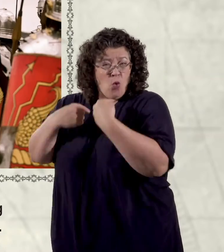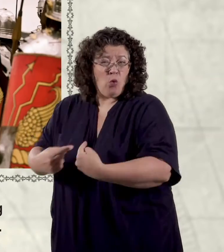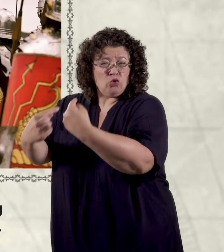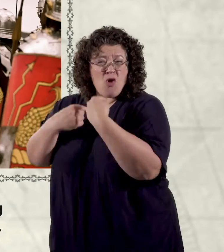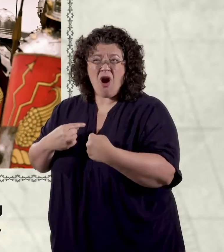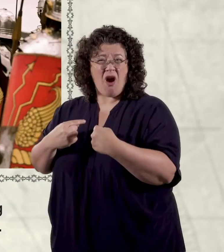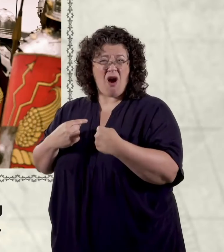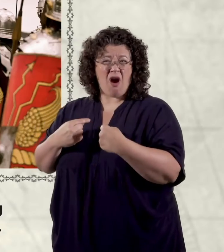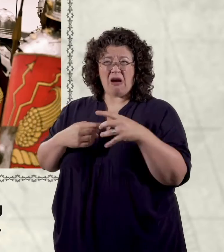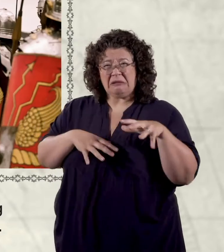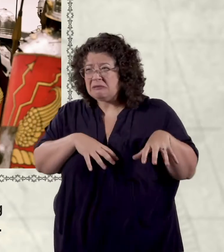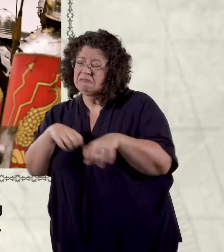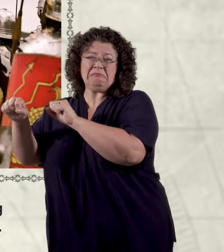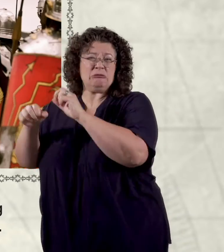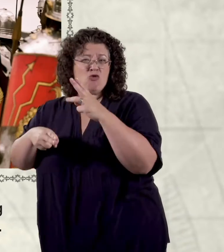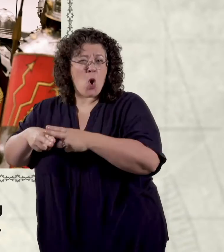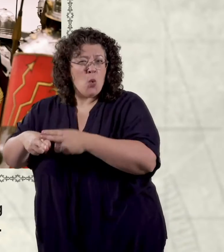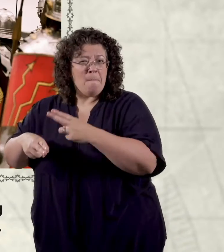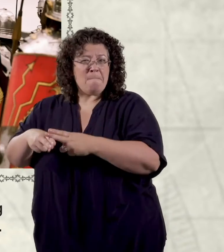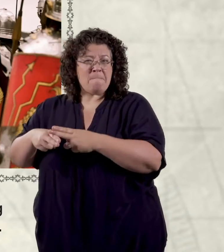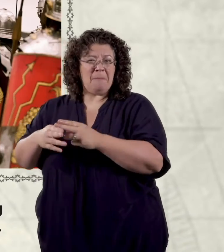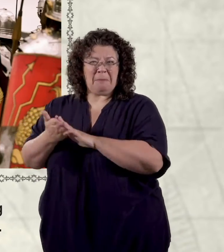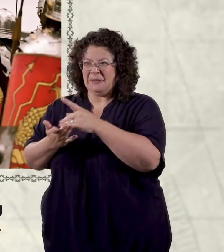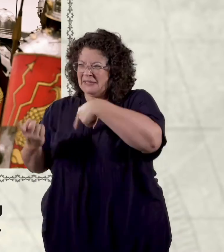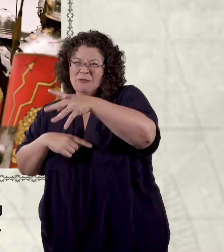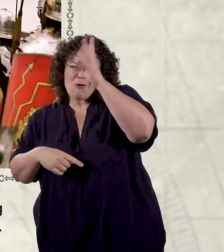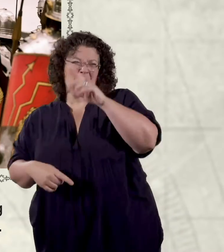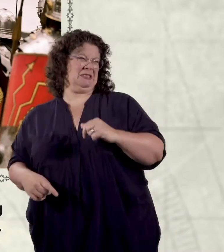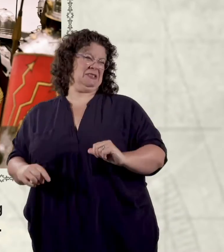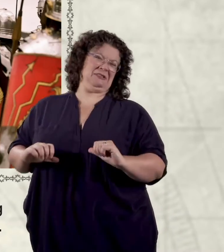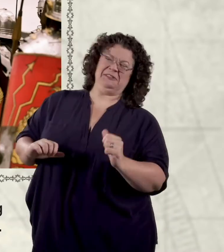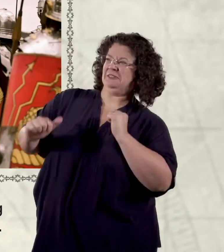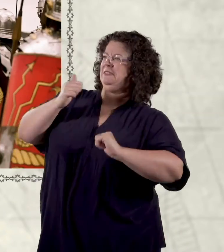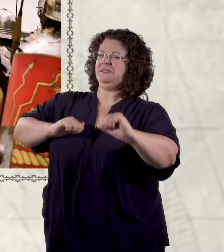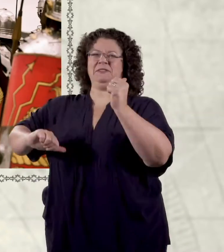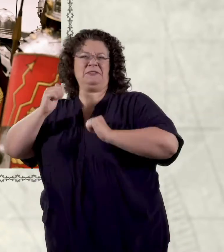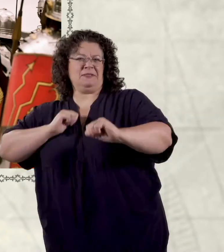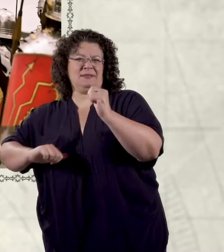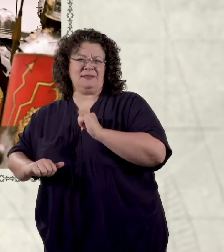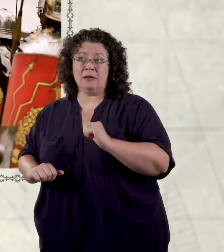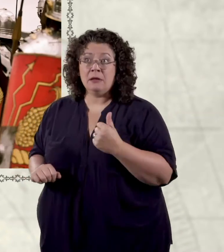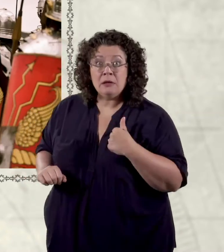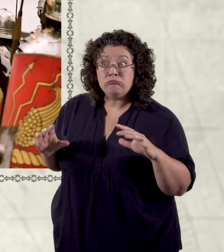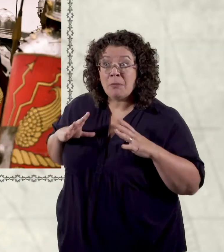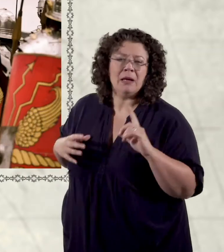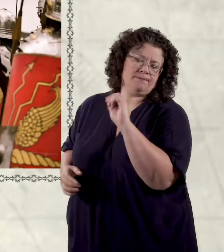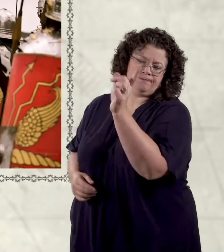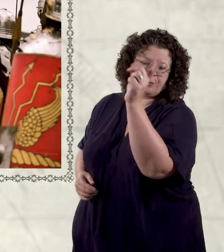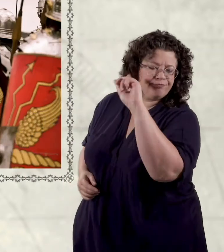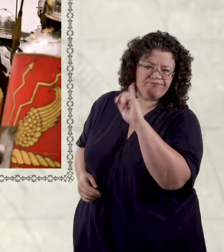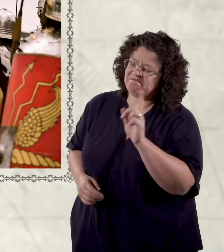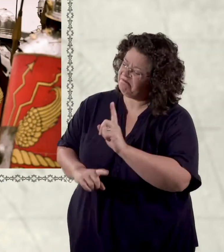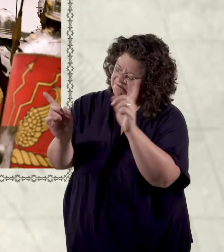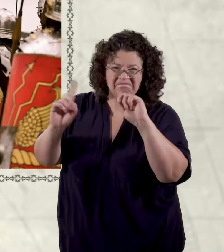gwneud esiampl allan ohonai, ynghaith weisio i mynd â fi i Rhufain. Sa hynny wedi rhoi pleser mawr i'r